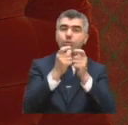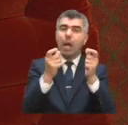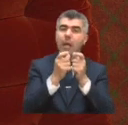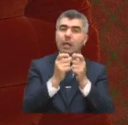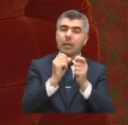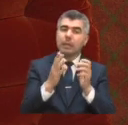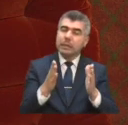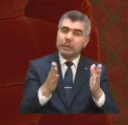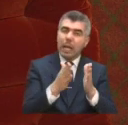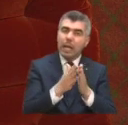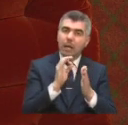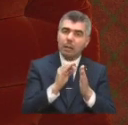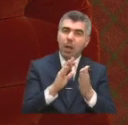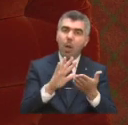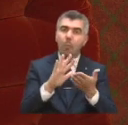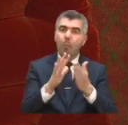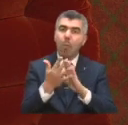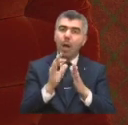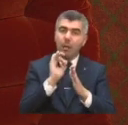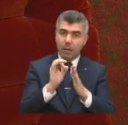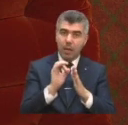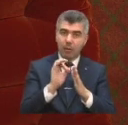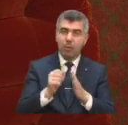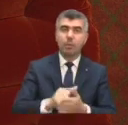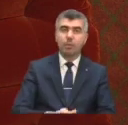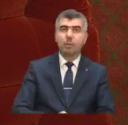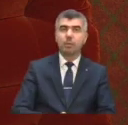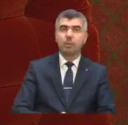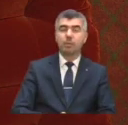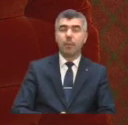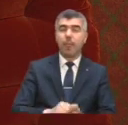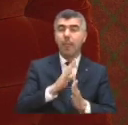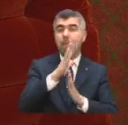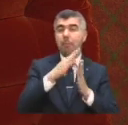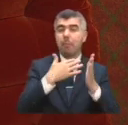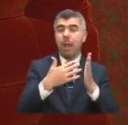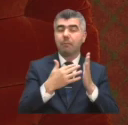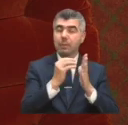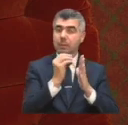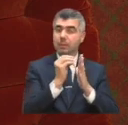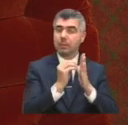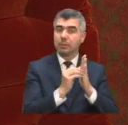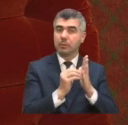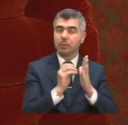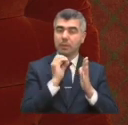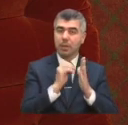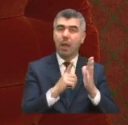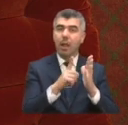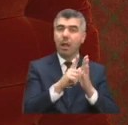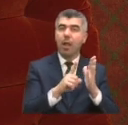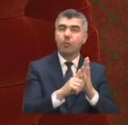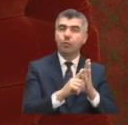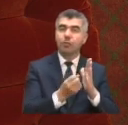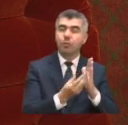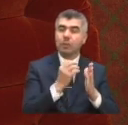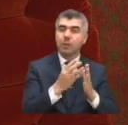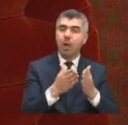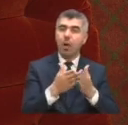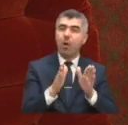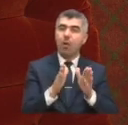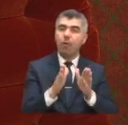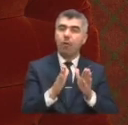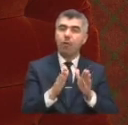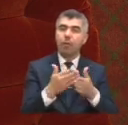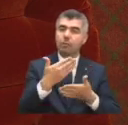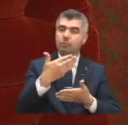المتوسطة والصغيرة، ماشي غير المقاولات الكبيرة جدا. وفي البرمجه ديالنا بالنسبه لميثاق الاستثمار غادي نخرجوا هذاك المرسوم